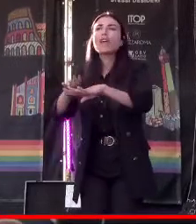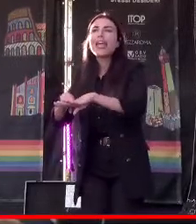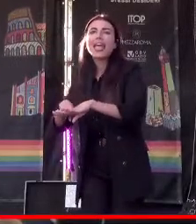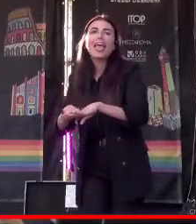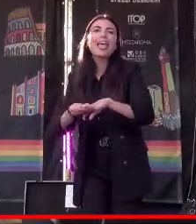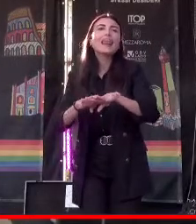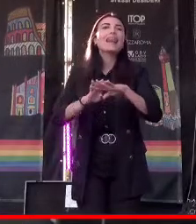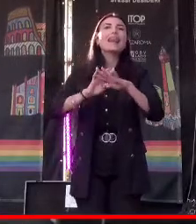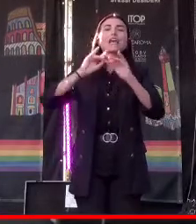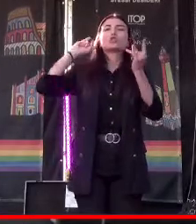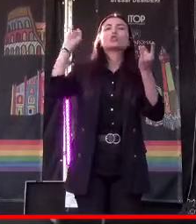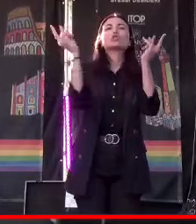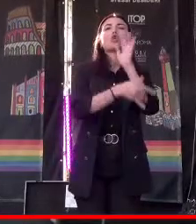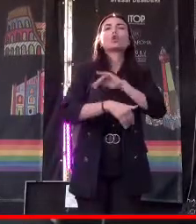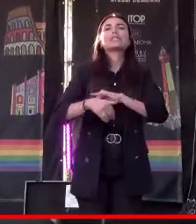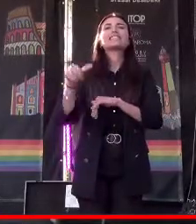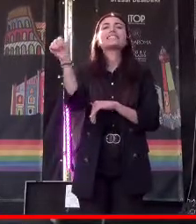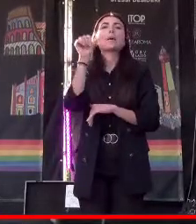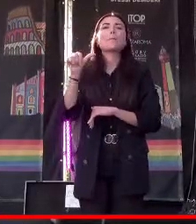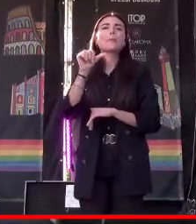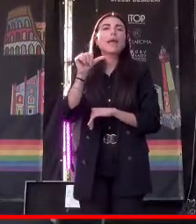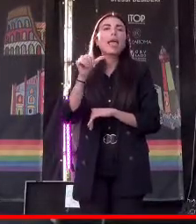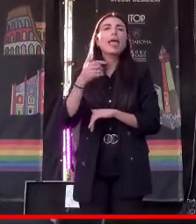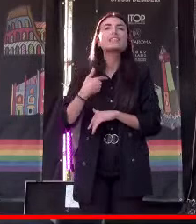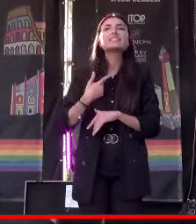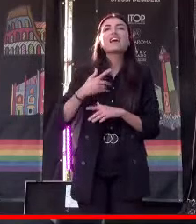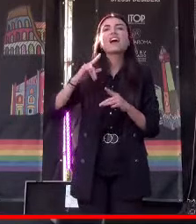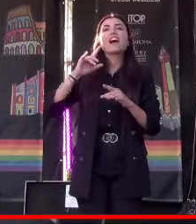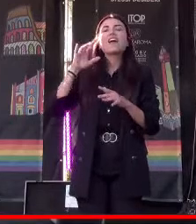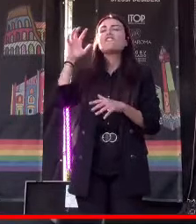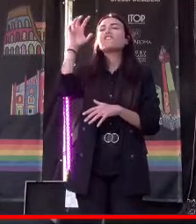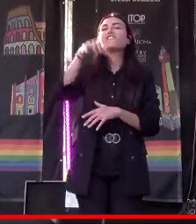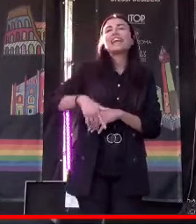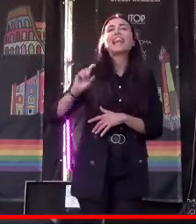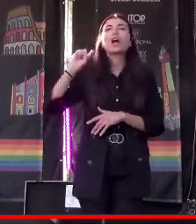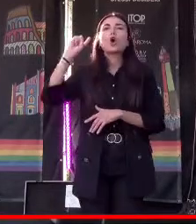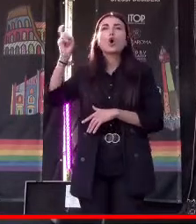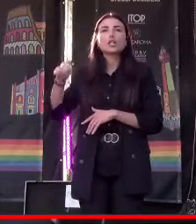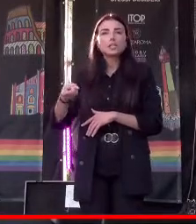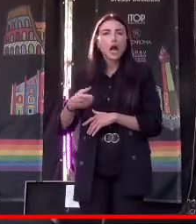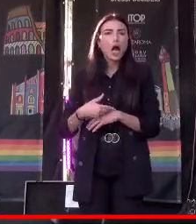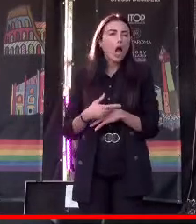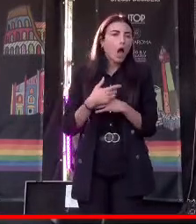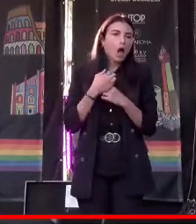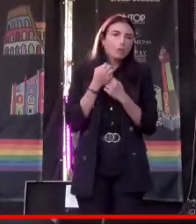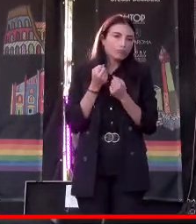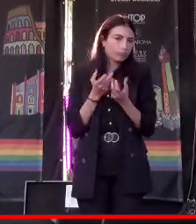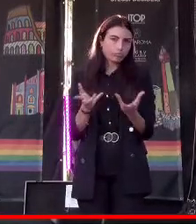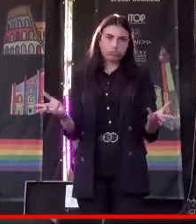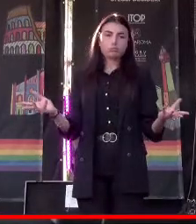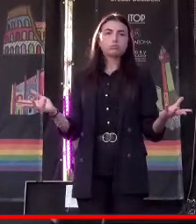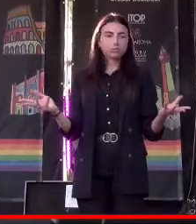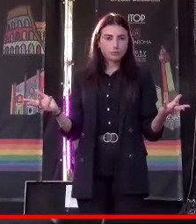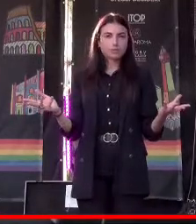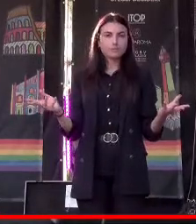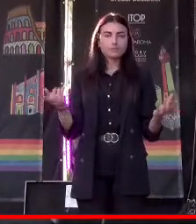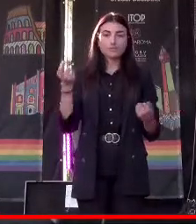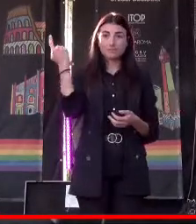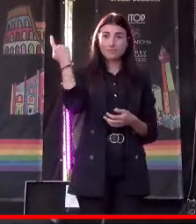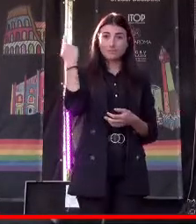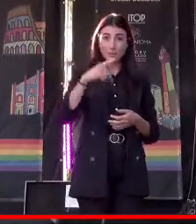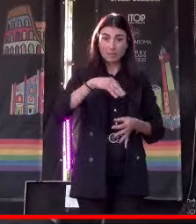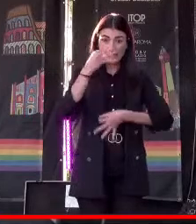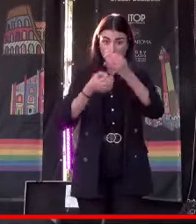Sapienza, di Gordiani, e chi più ne ha più ne metta. Quindi adesso non è che siamo dei